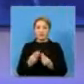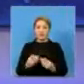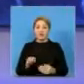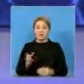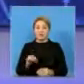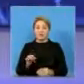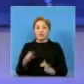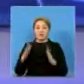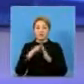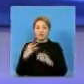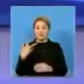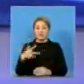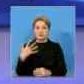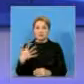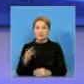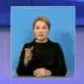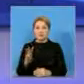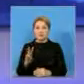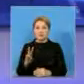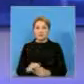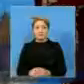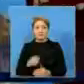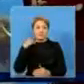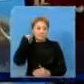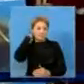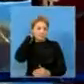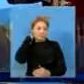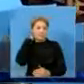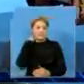Каргала в доме номер 35Н.